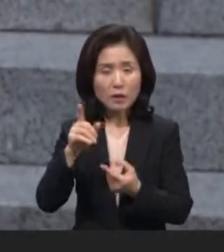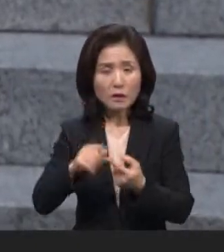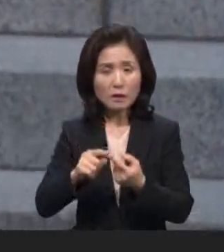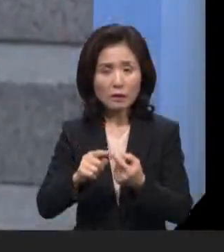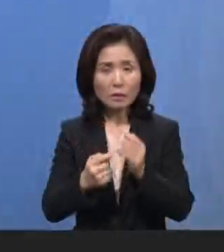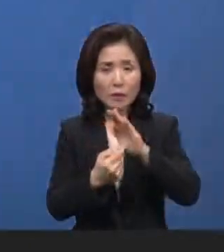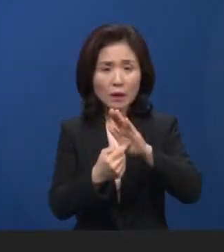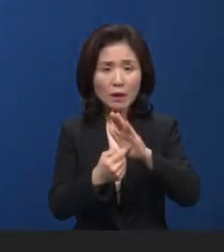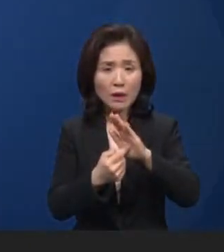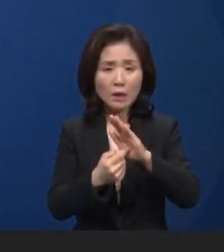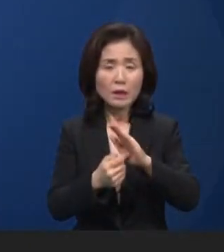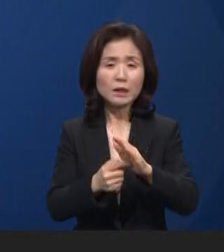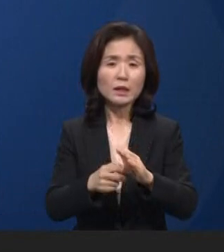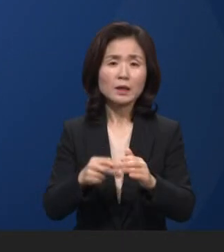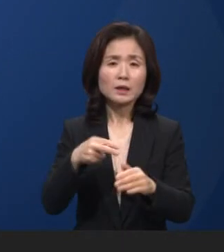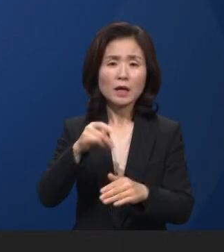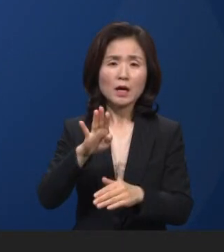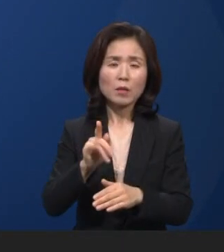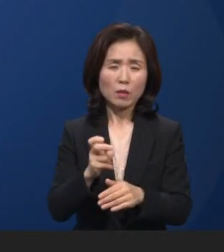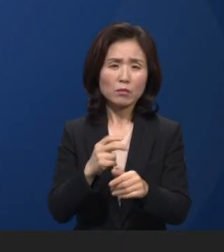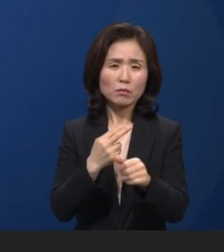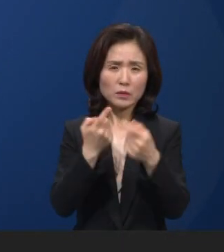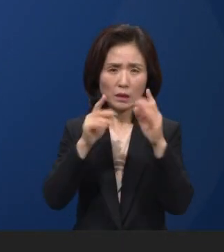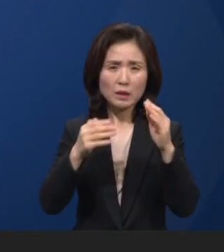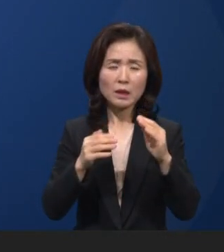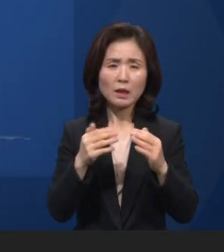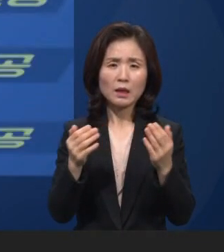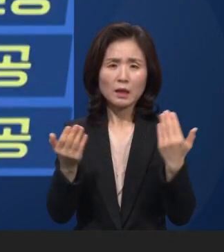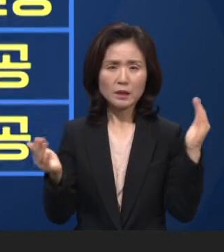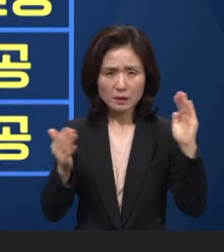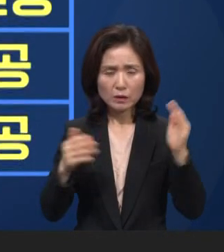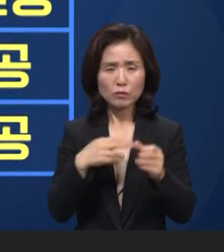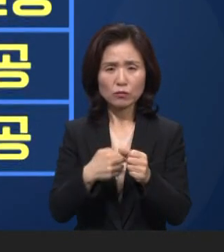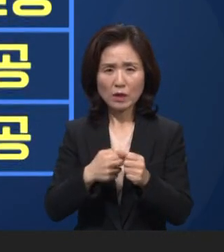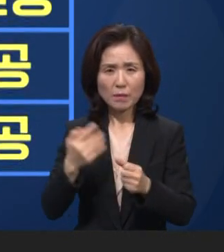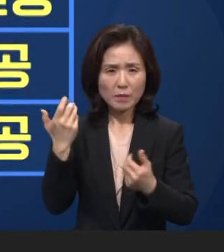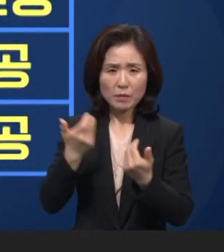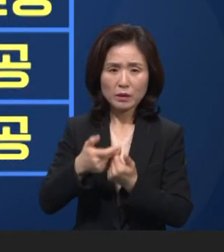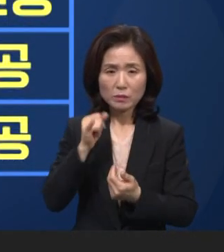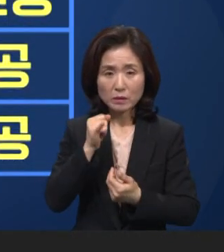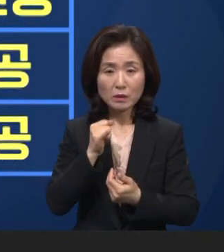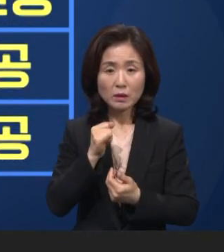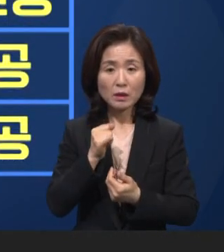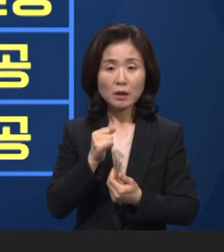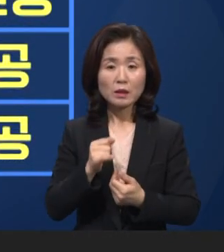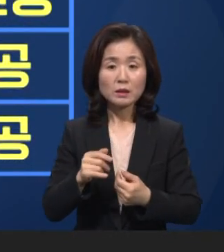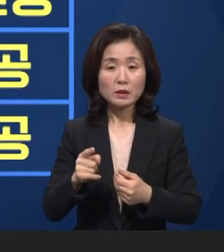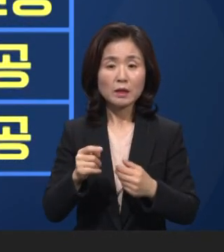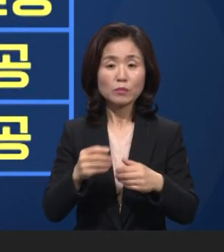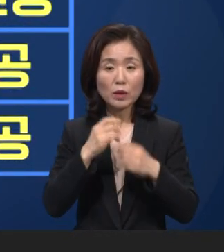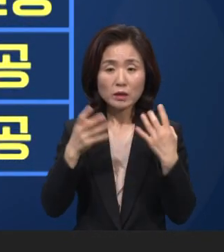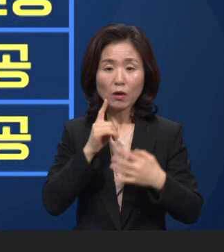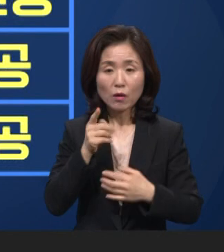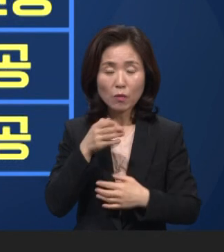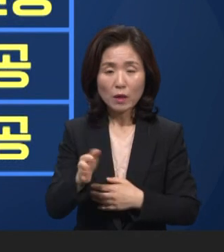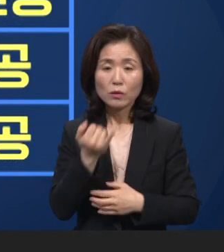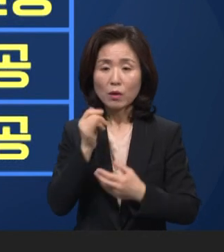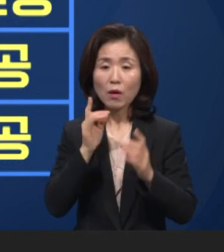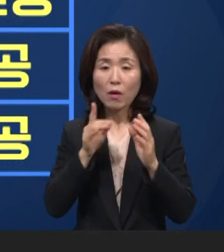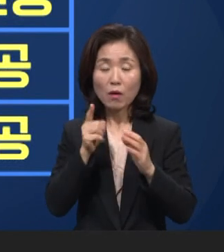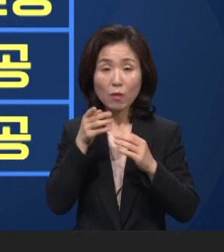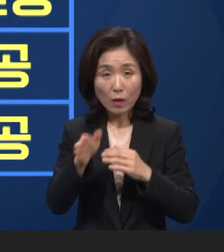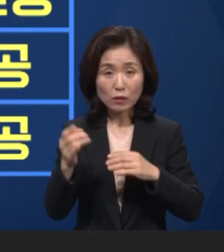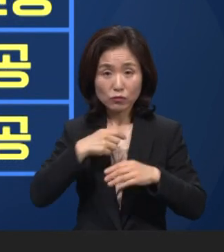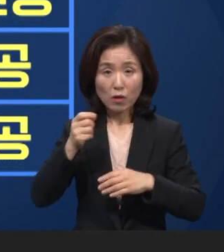겁니다. 학교와는 프랑스어와 독일어, 중국어 교육과 외국어 교육학부로 통합해 아래에 각각